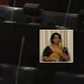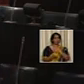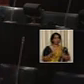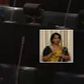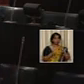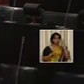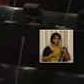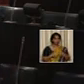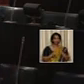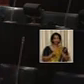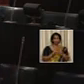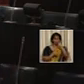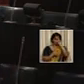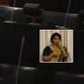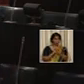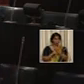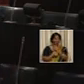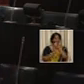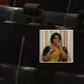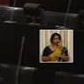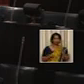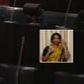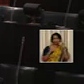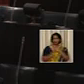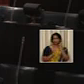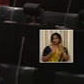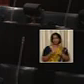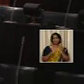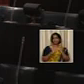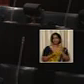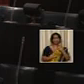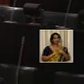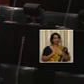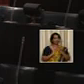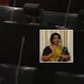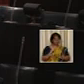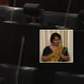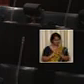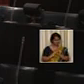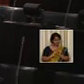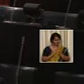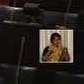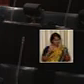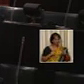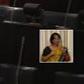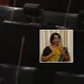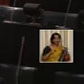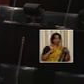නිසා තමයි ක්වේට් වල විතරක් මේ සම්බන්ධයෙන් විශේෂ ප්‍රශ්නයක් එන්නේ. මෙහෙ රටේ ඉන්න මන්ත්‍රීවරුන්ටත් පොඩි පොඩි